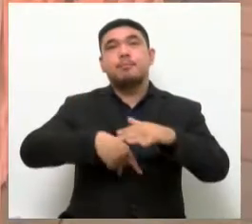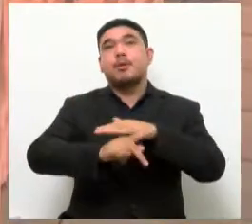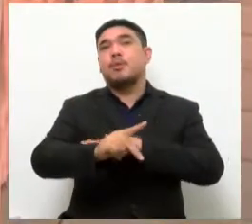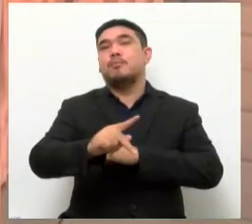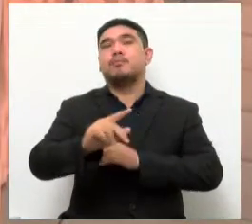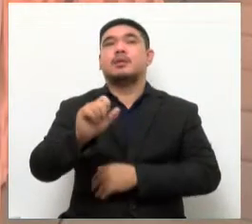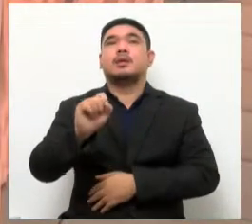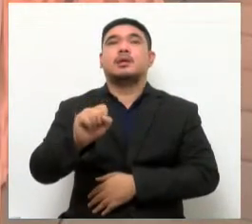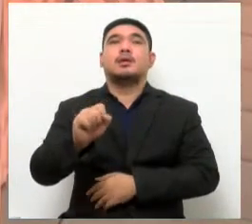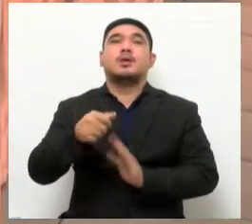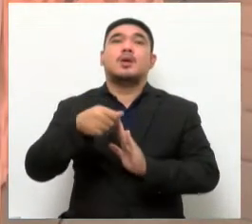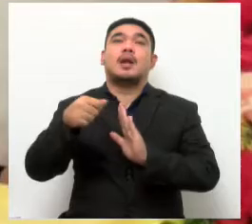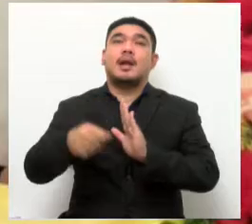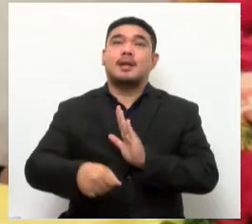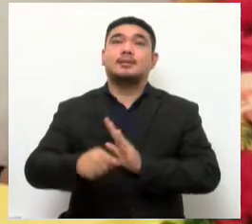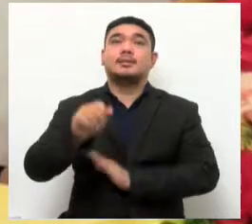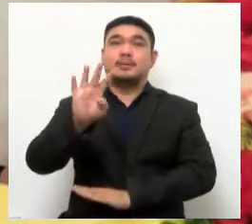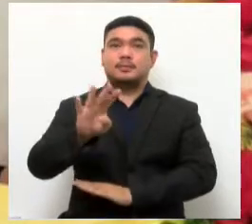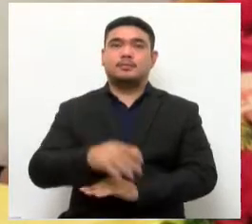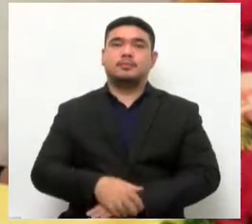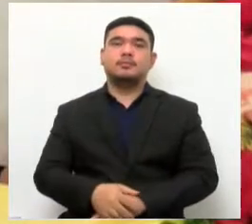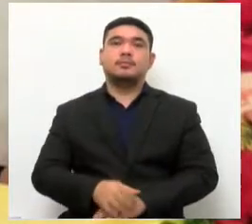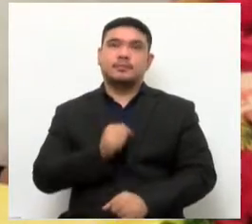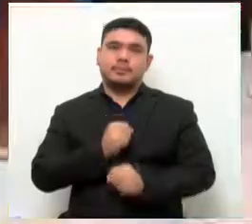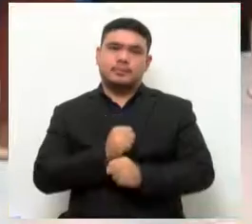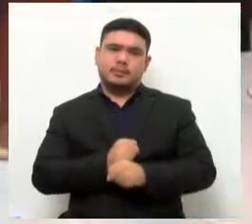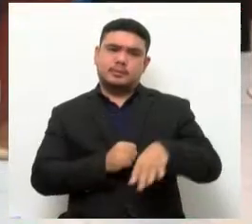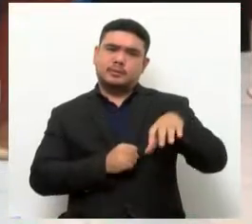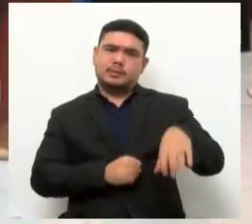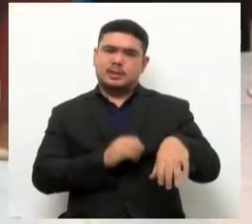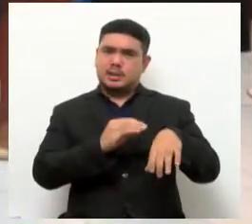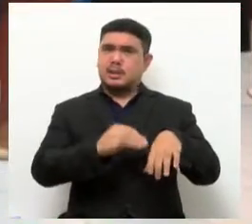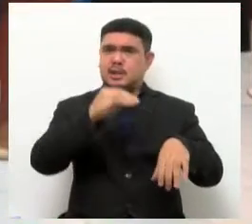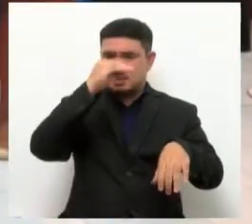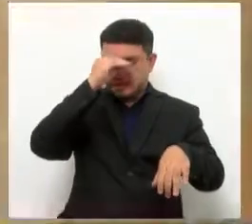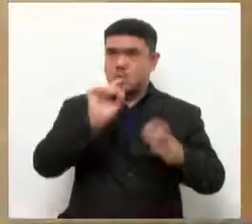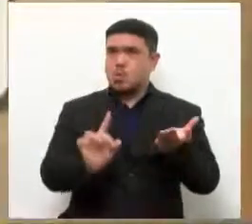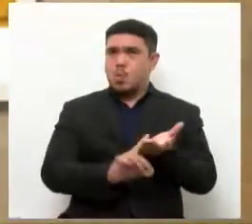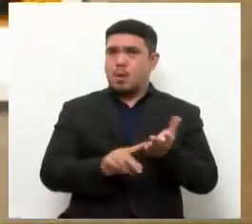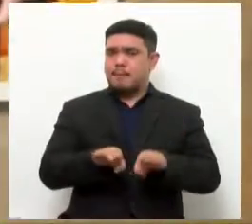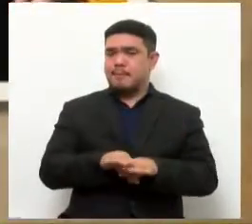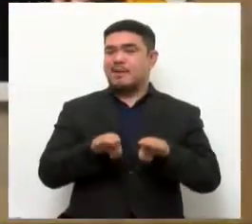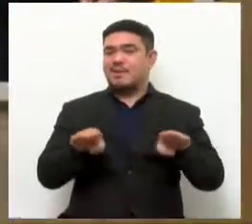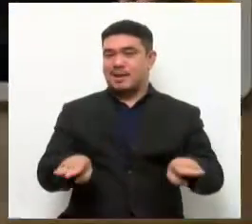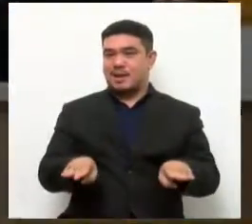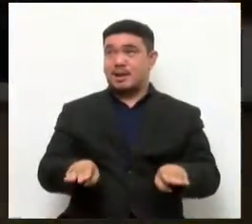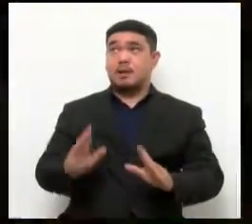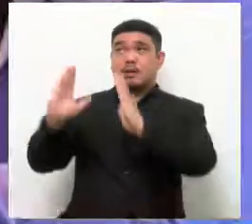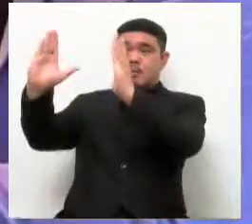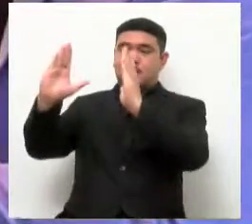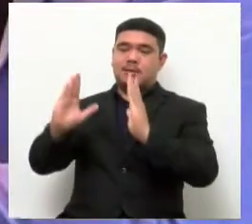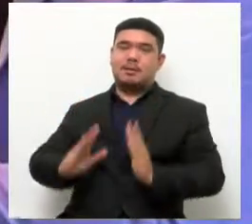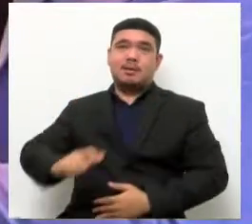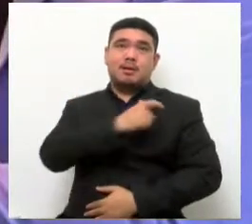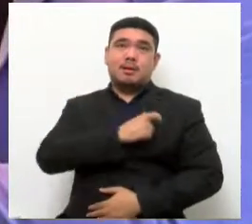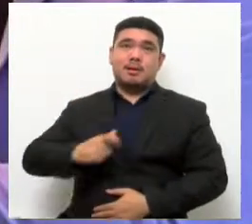านครราชสีมาเขต4เป็นองค์กรแห่งการเรียนรู้มีคุณภาพมาตรฐานน้อมนำศาสตร์พระราชาพัฒ